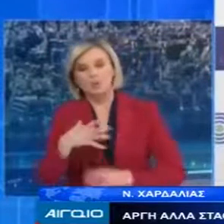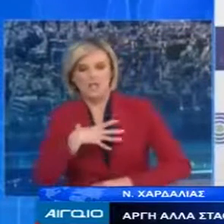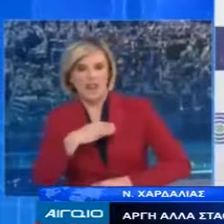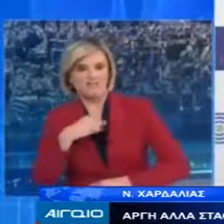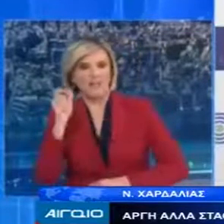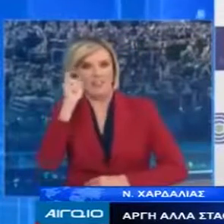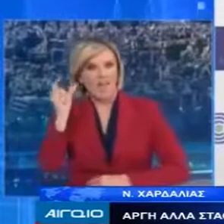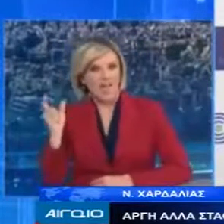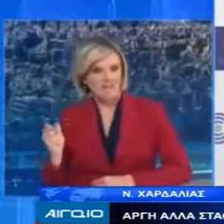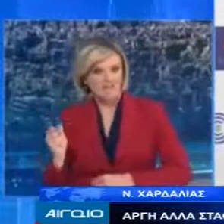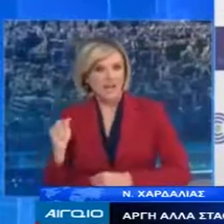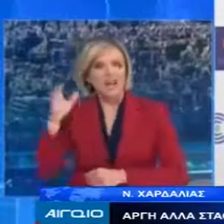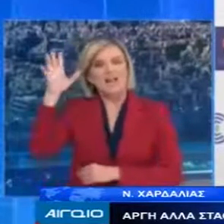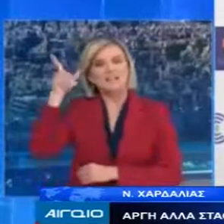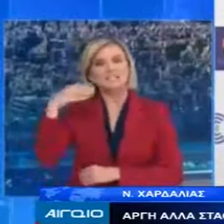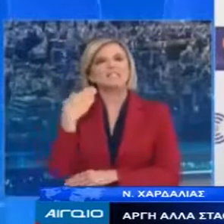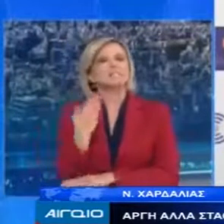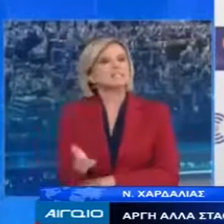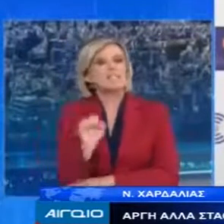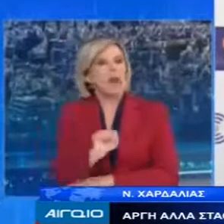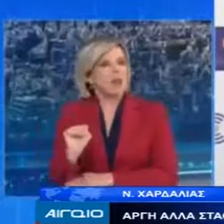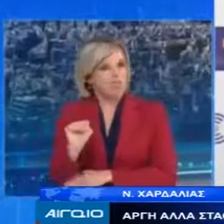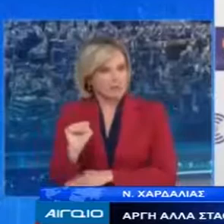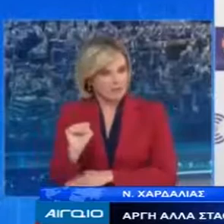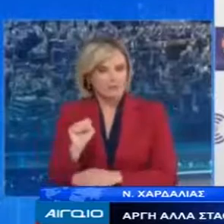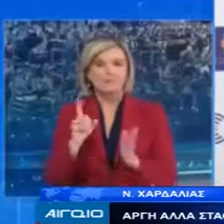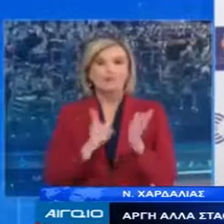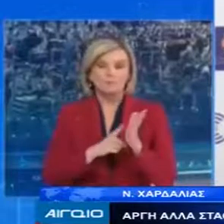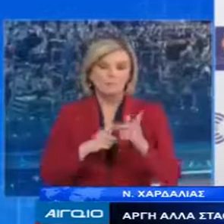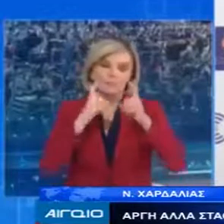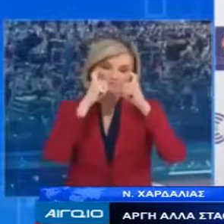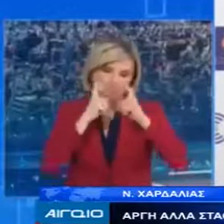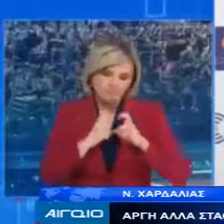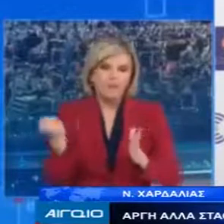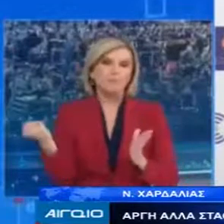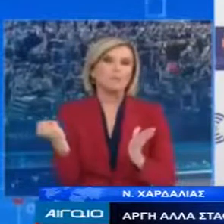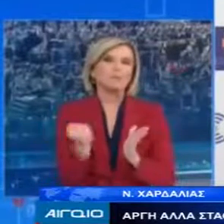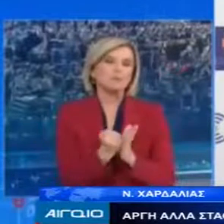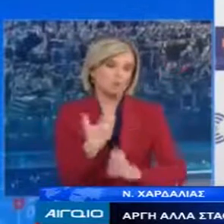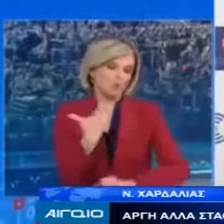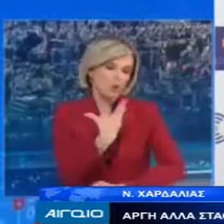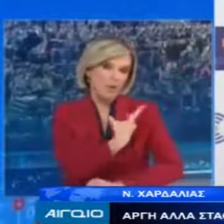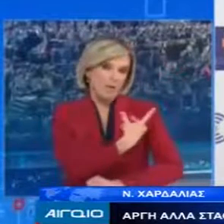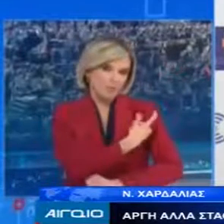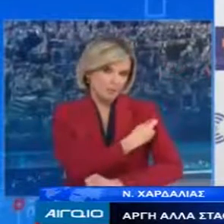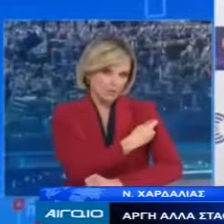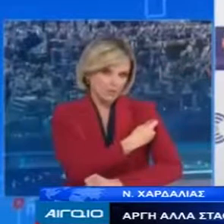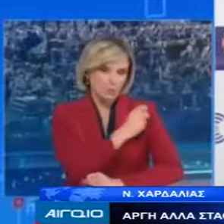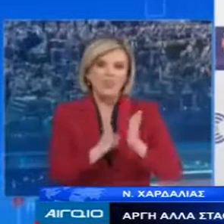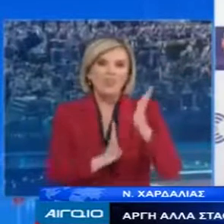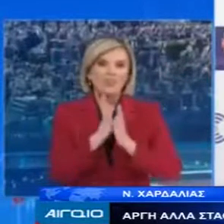και τη Σαλαμίνα, είναι υποχρεωτική προσκόμιση είτε πιστοποιητικού εμβολιασμού 14 ημέρες μετά τη δεύτερη